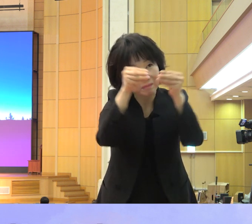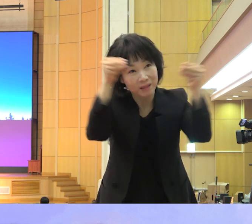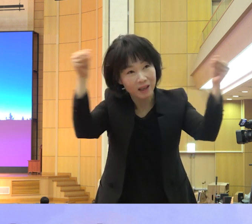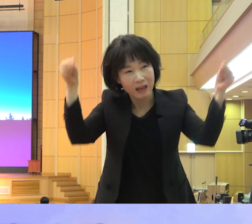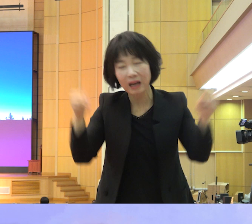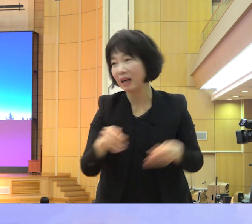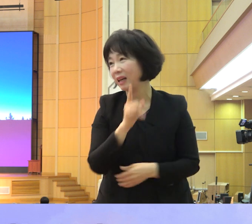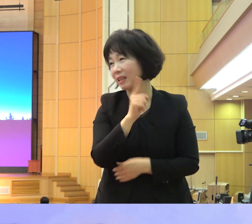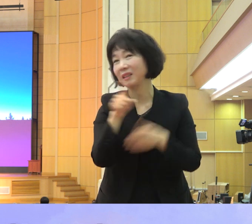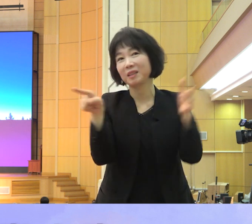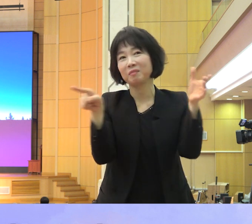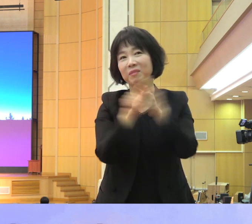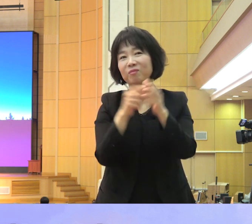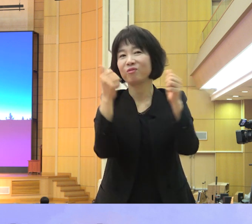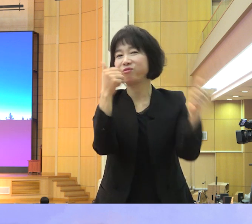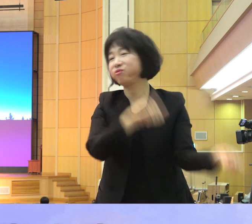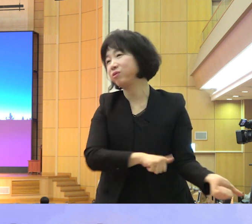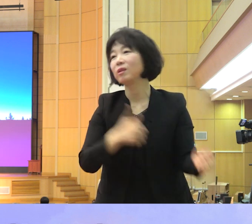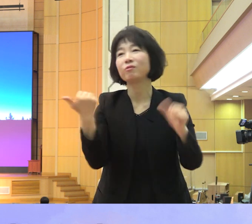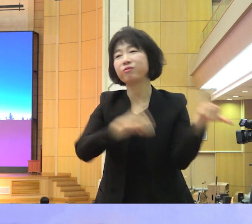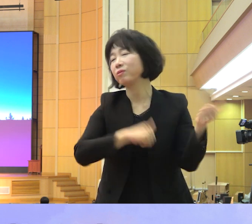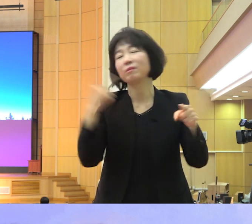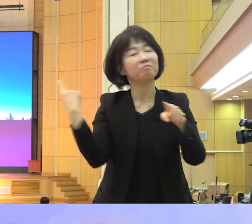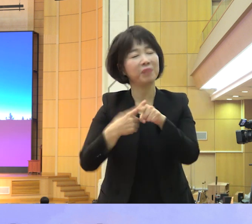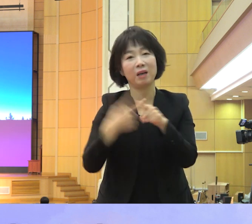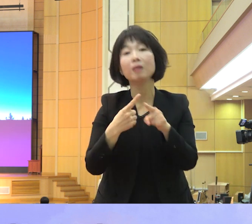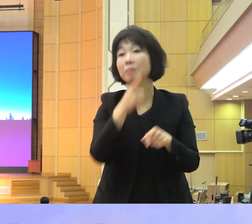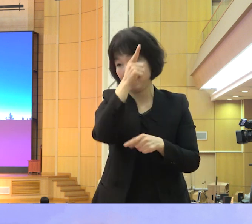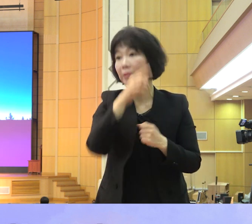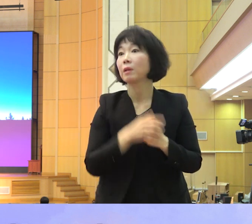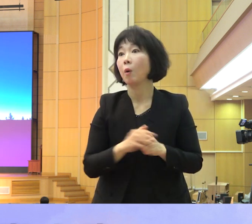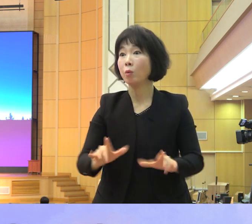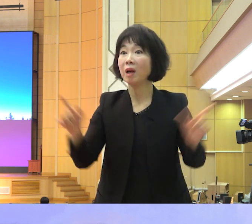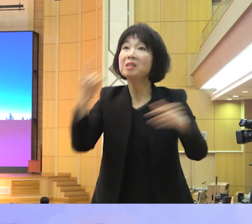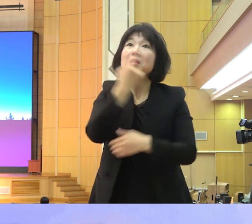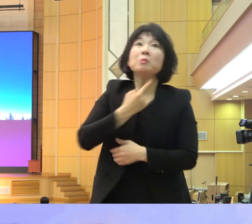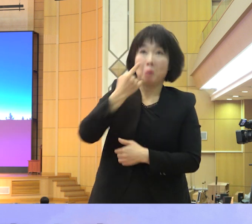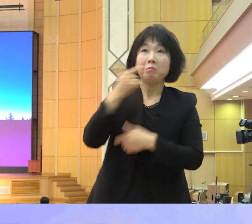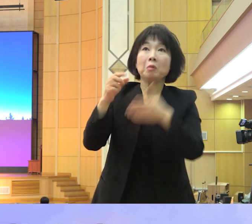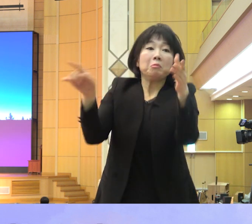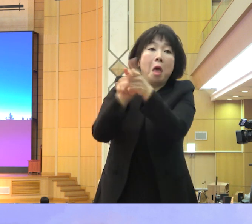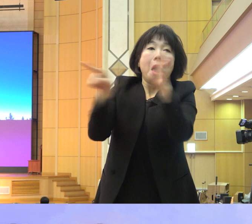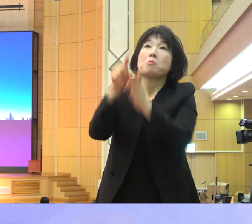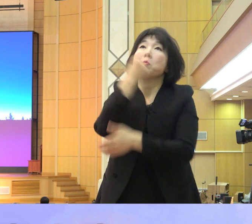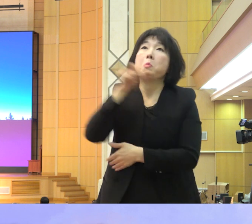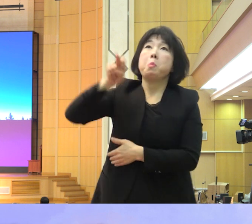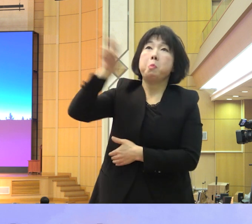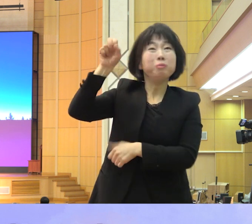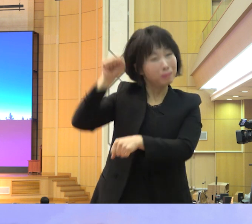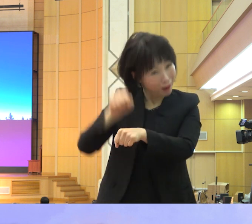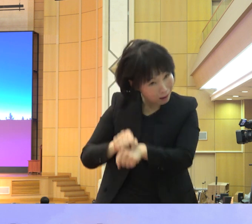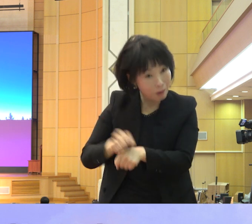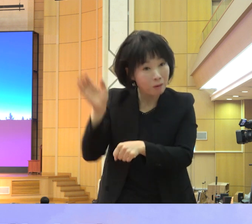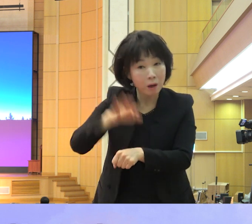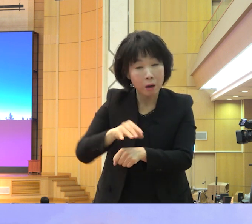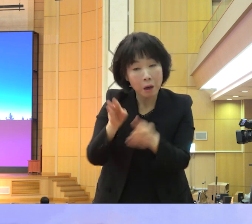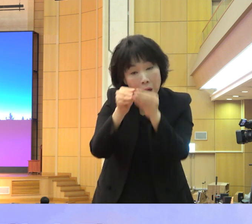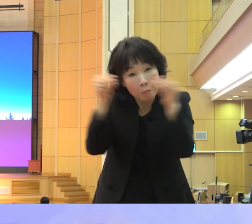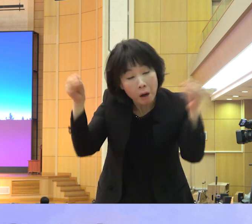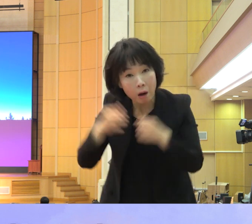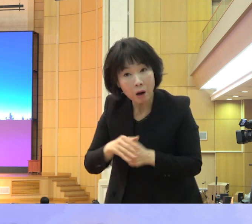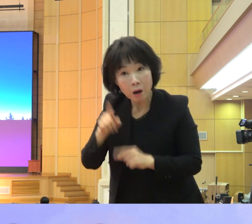오늘날 모든 분들은 입으로는 다 하지요. 근데 행함이 따르지 않아요. 하나님의 역사는 행한